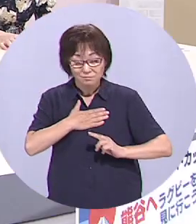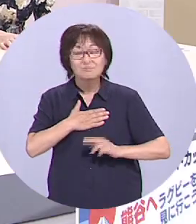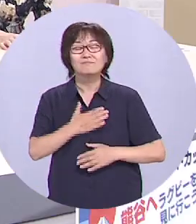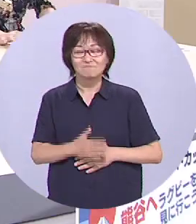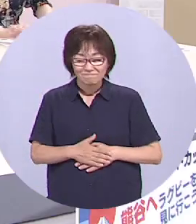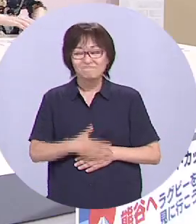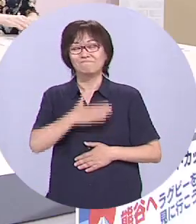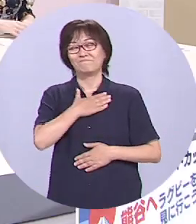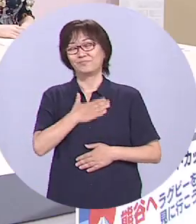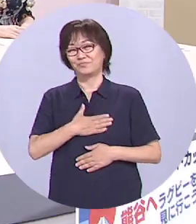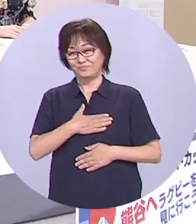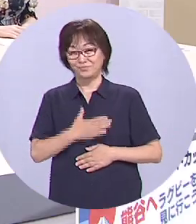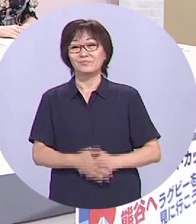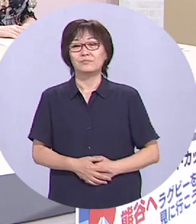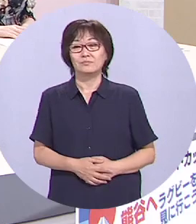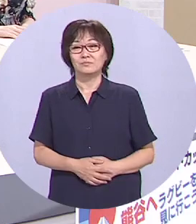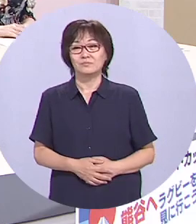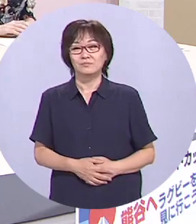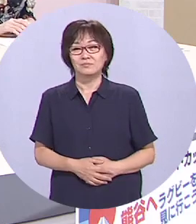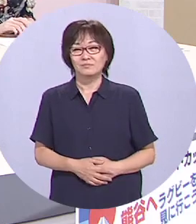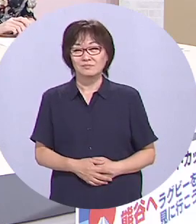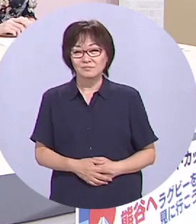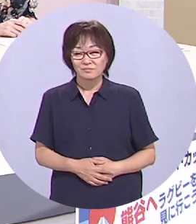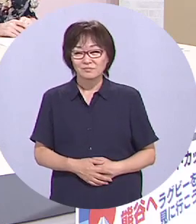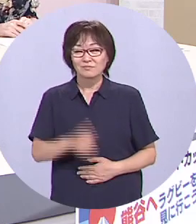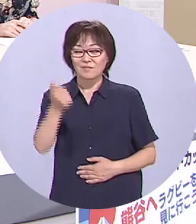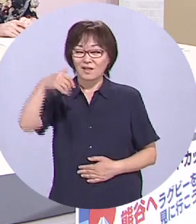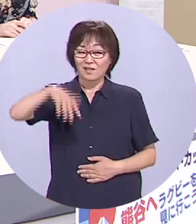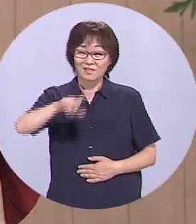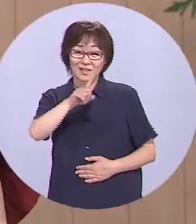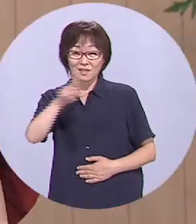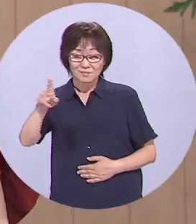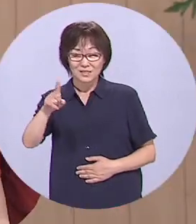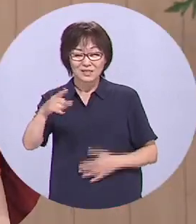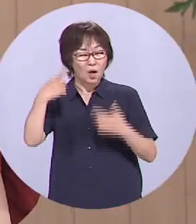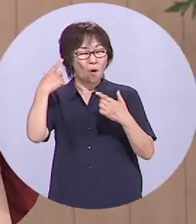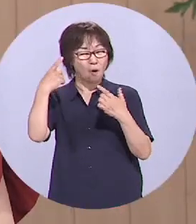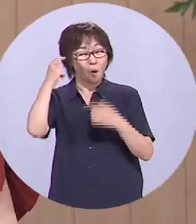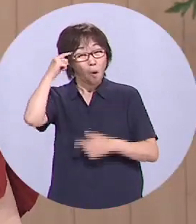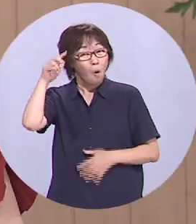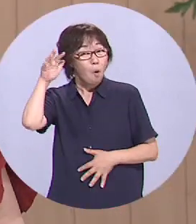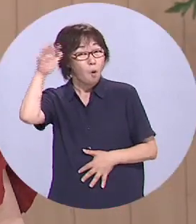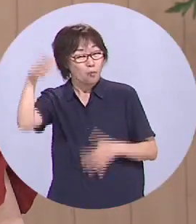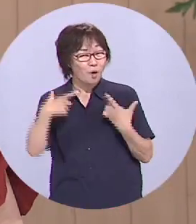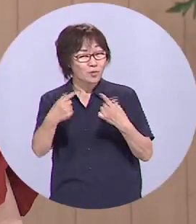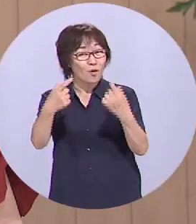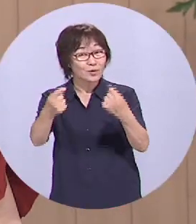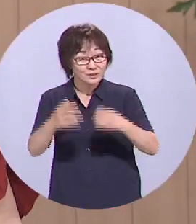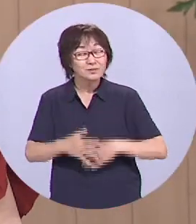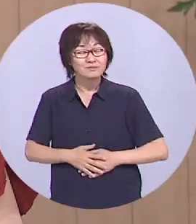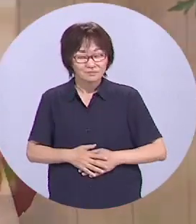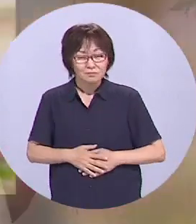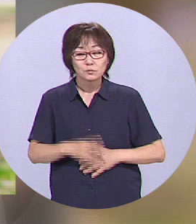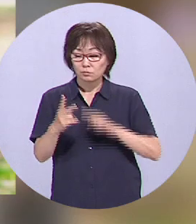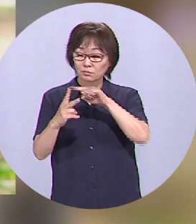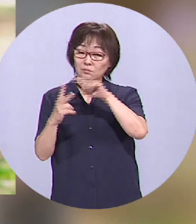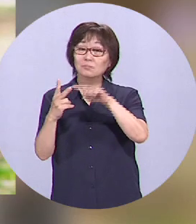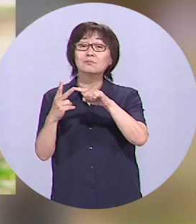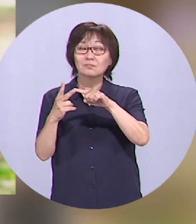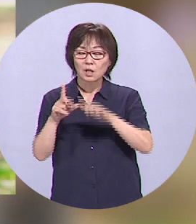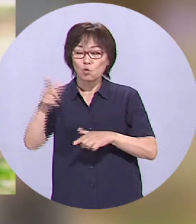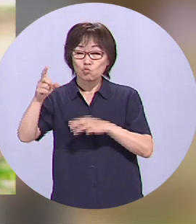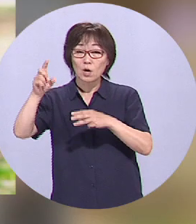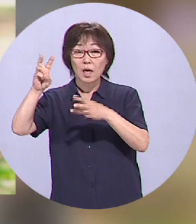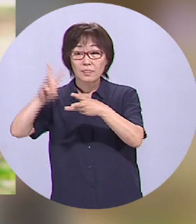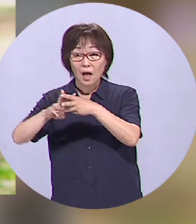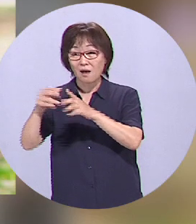ね、 種火の思い通りですよね。 その通りです。はい、種火はボーカル担当の上田さんと主に作曲と